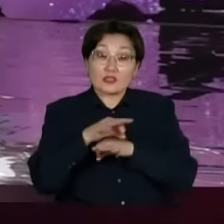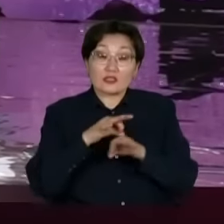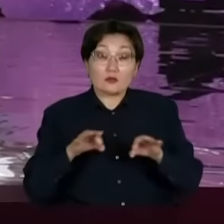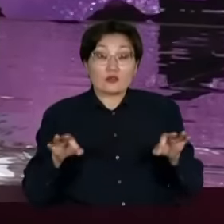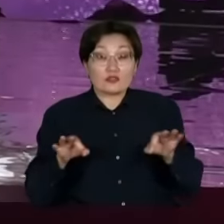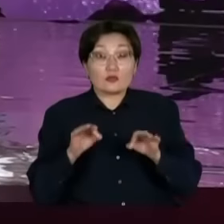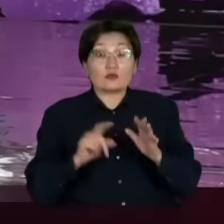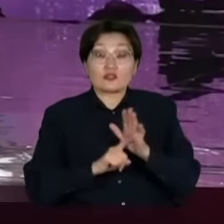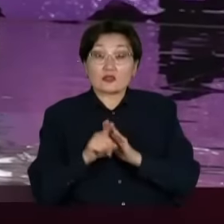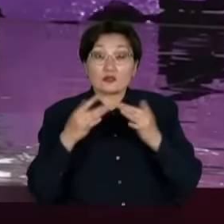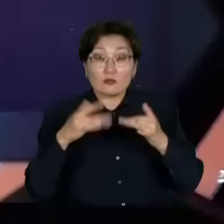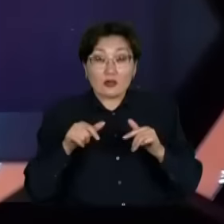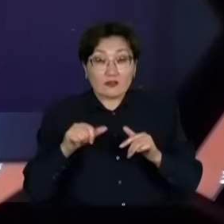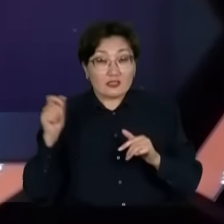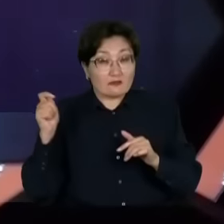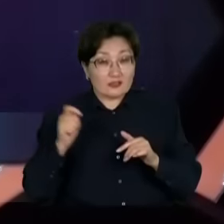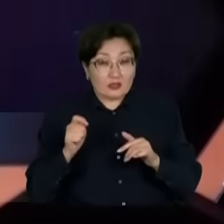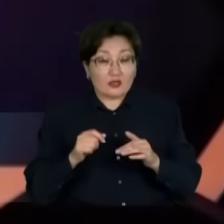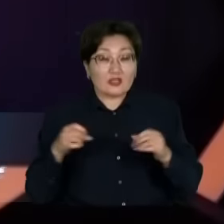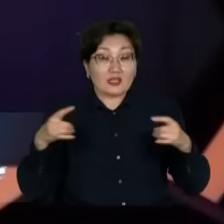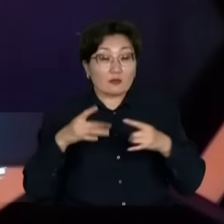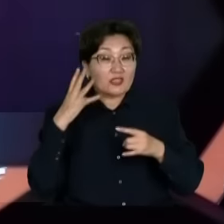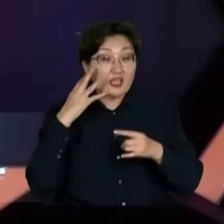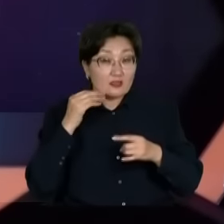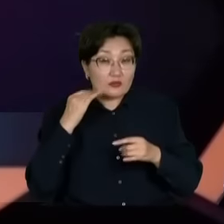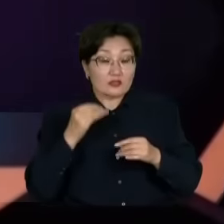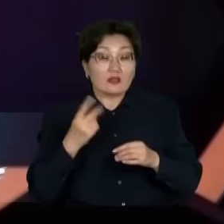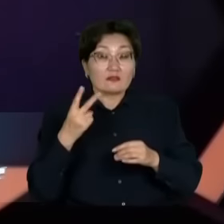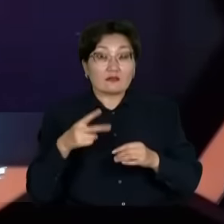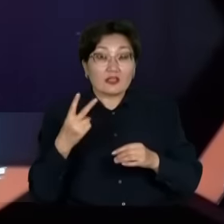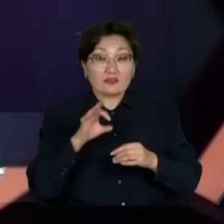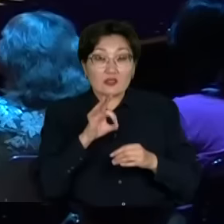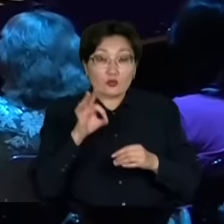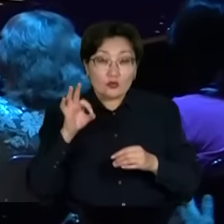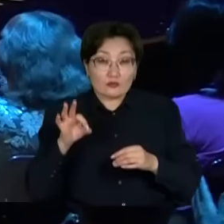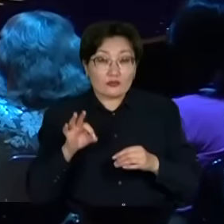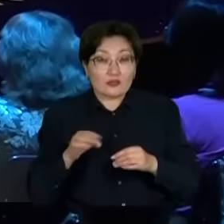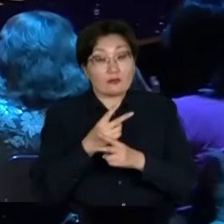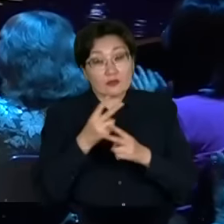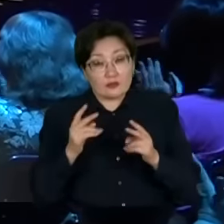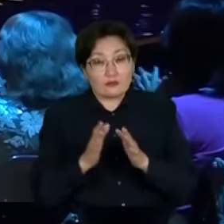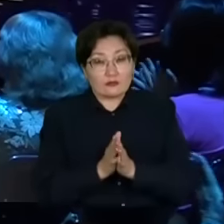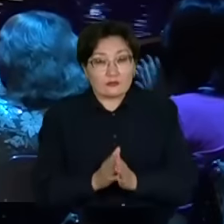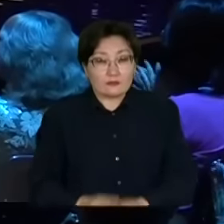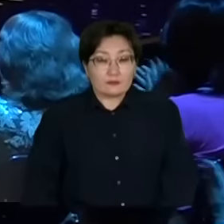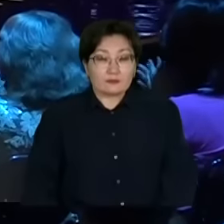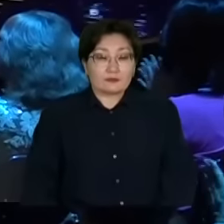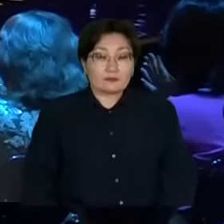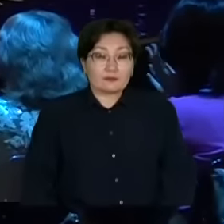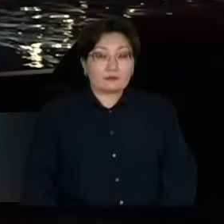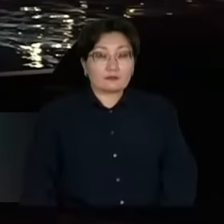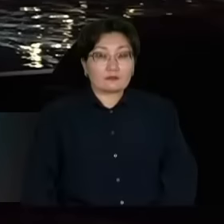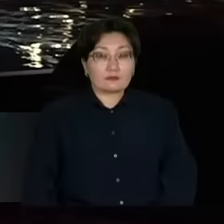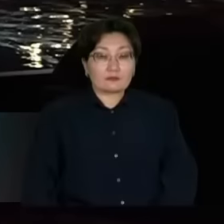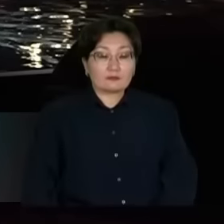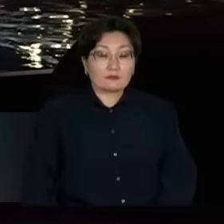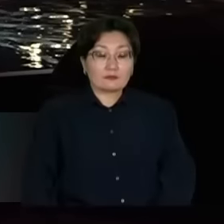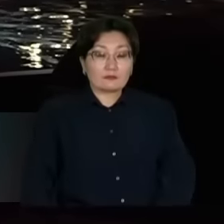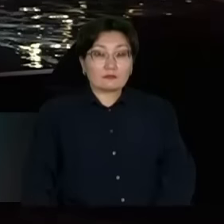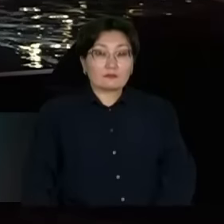Казахстан стартует уже в это воскресенье на телеканале Алматы в 22:00 Не пропустите Амина усенова масад каныбек